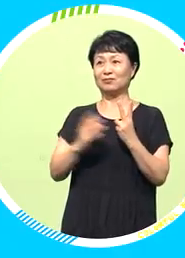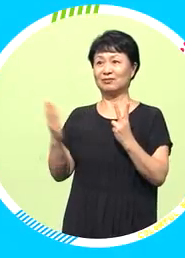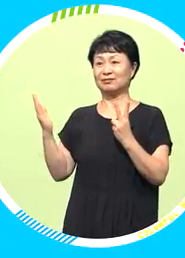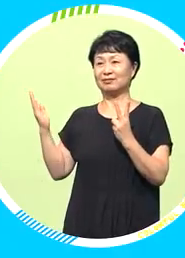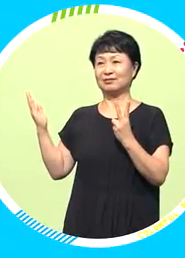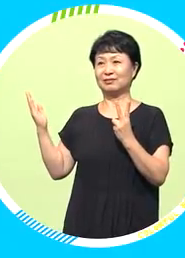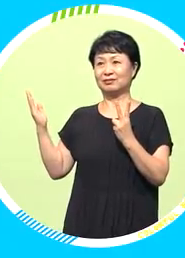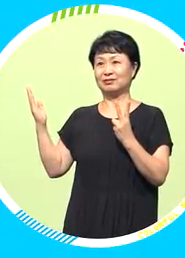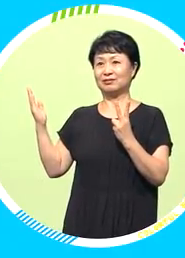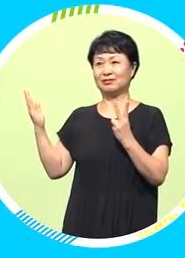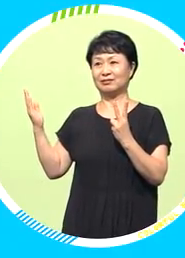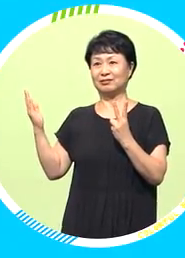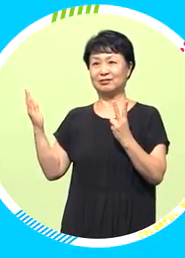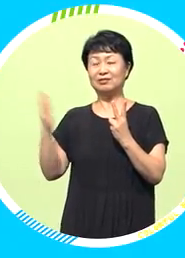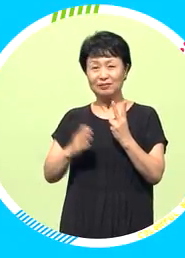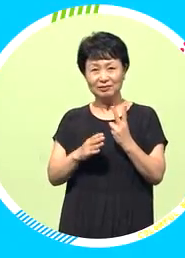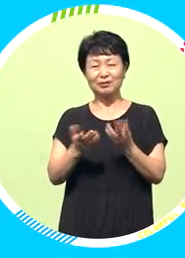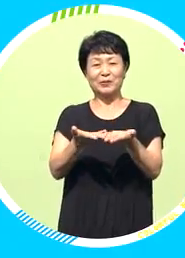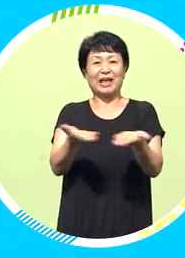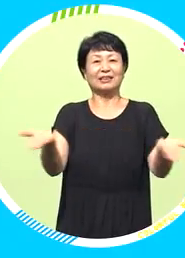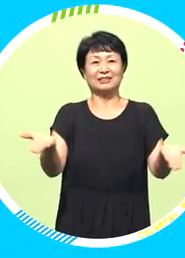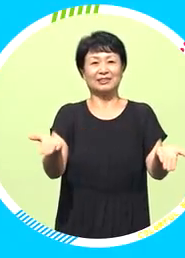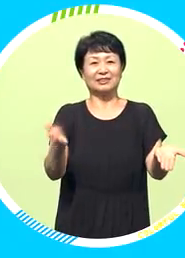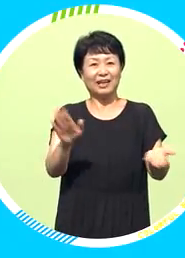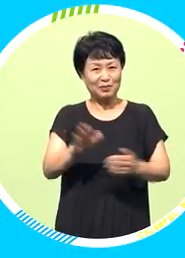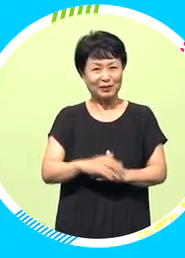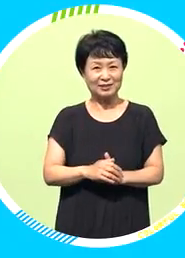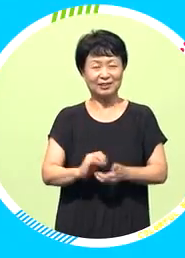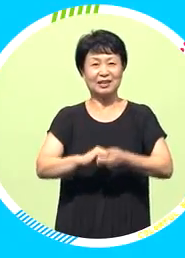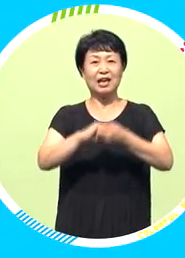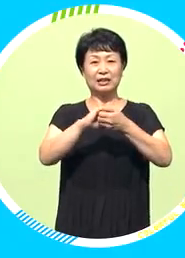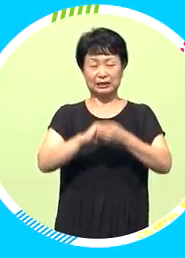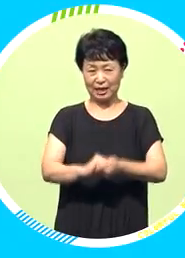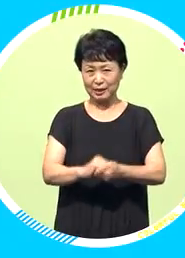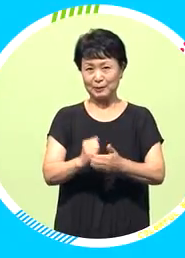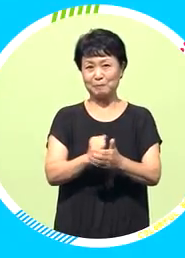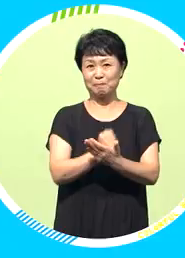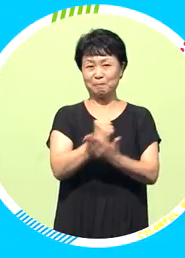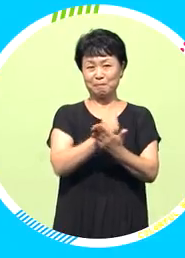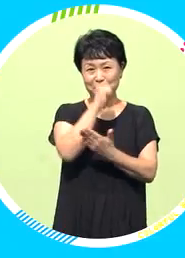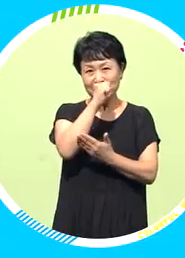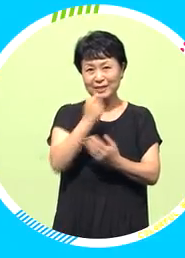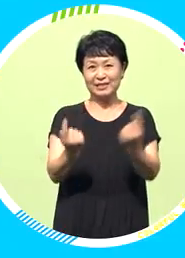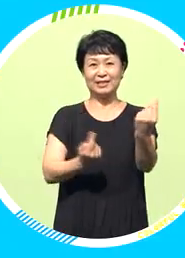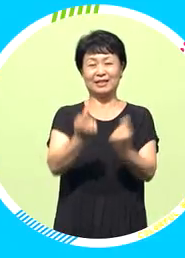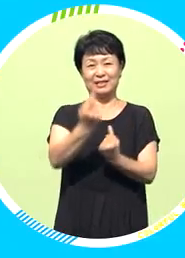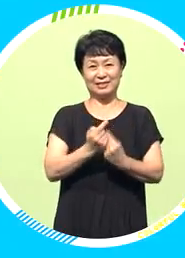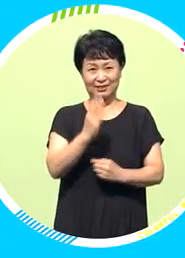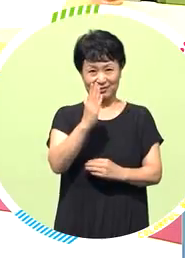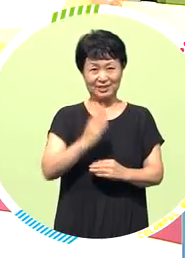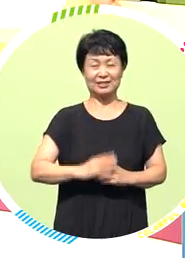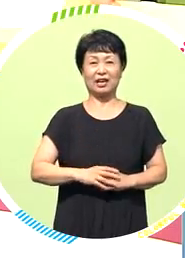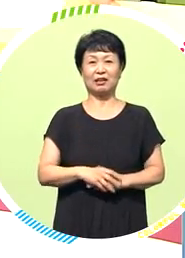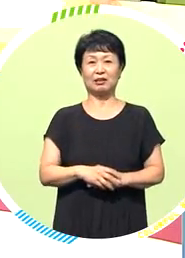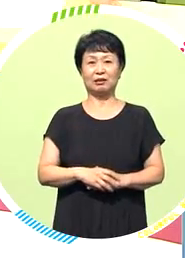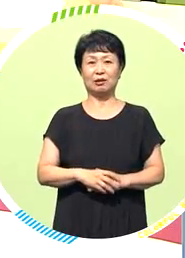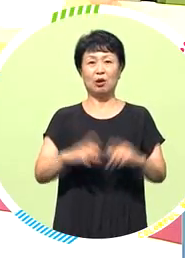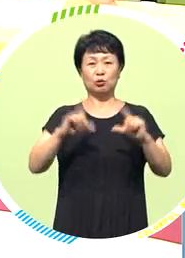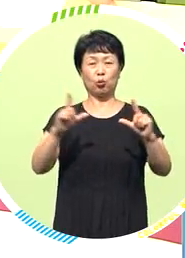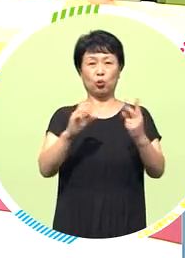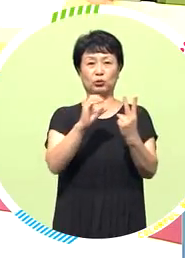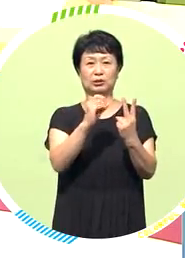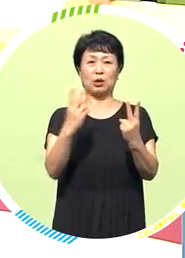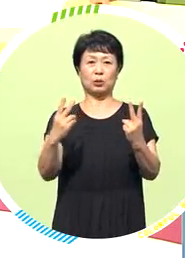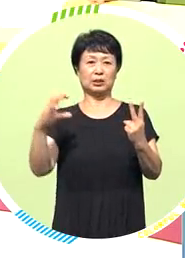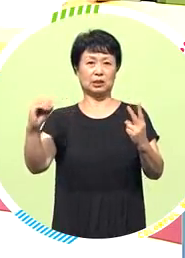スの横で展示される予定なので、ぜひ、ね、この機会に見に行っていただけたらと思いますが、東京2020